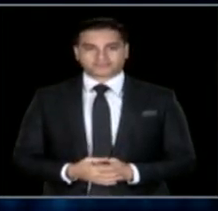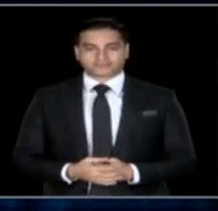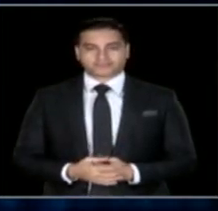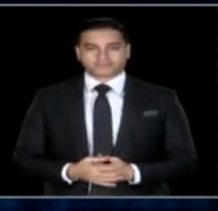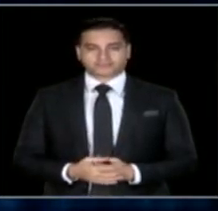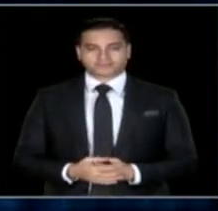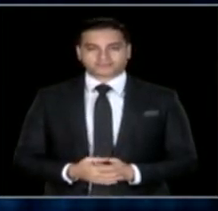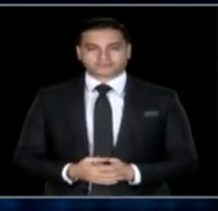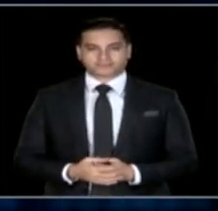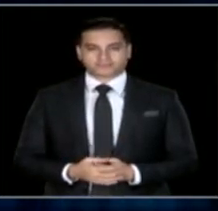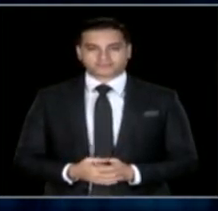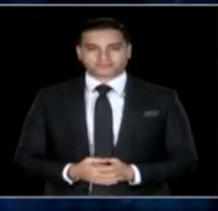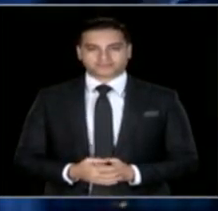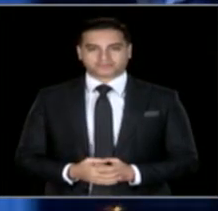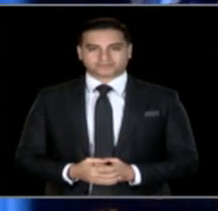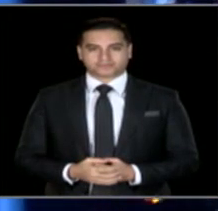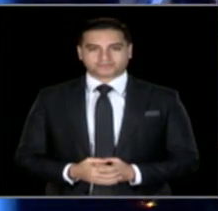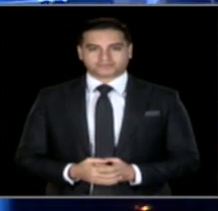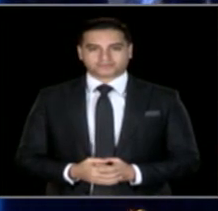عجلة الحظ.